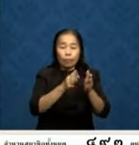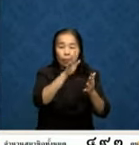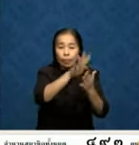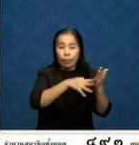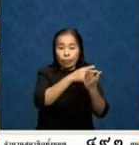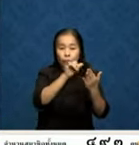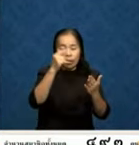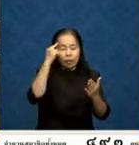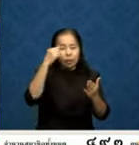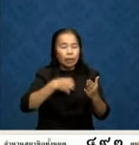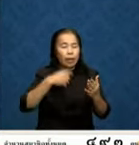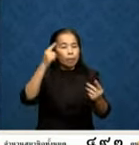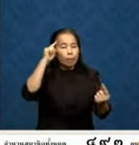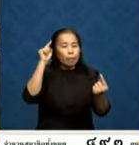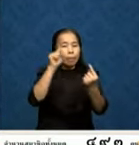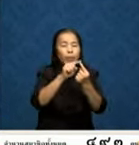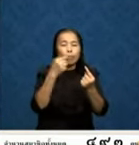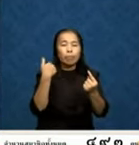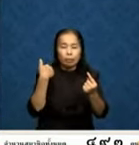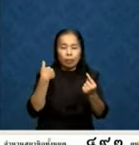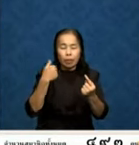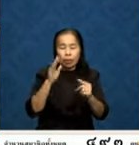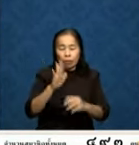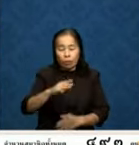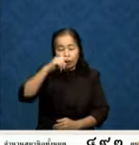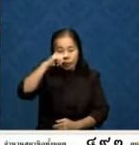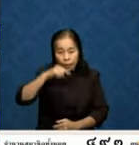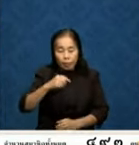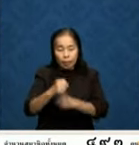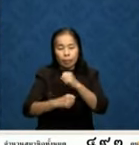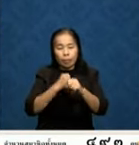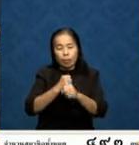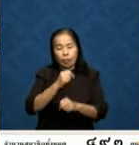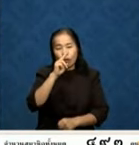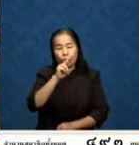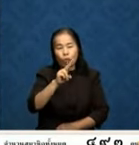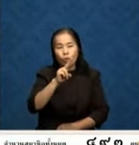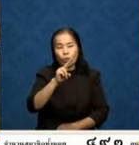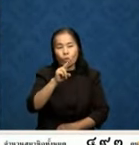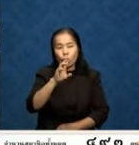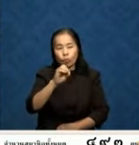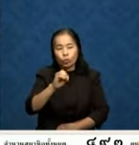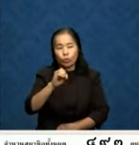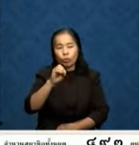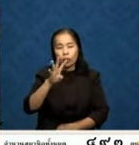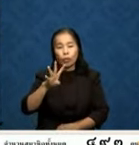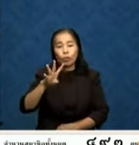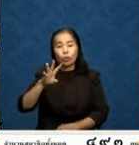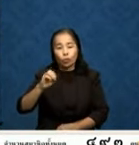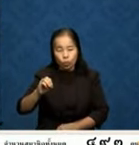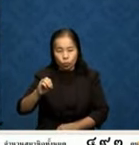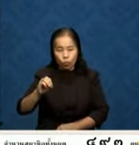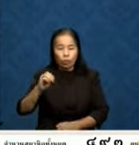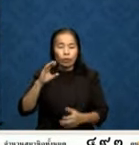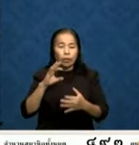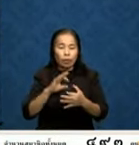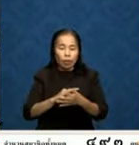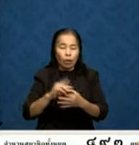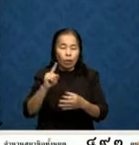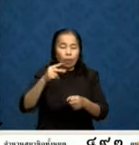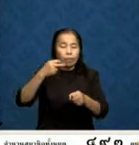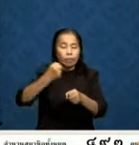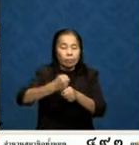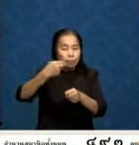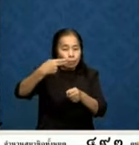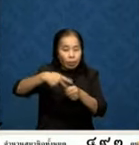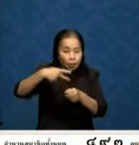การตั้งเป้านะครับว่าภายในปี2040เนี่ยนะครับการใช้ พลังงานท